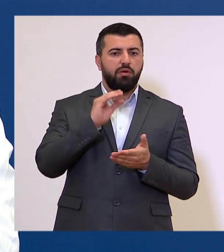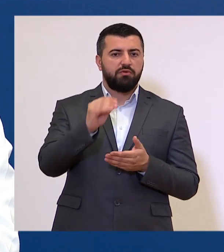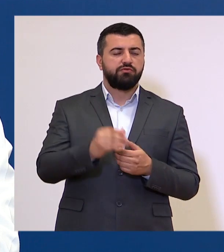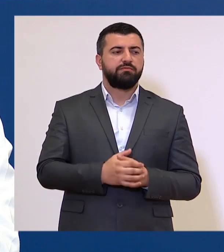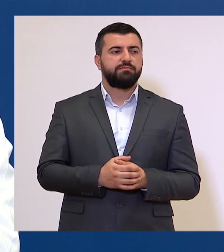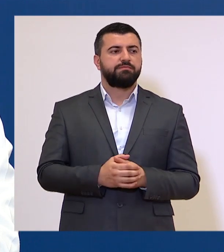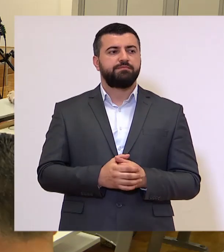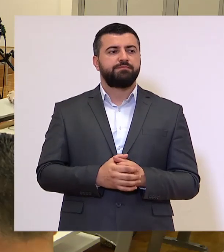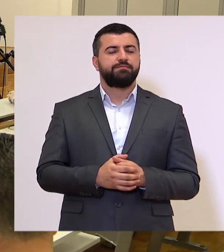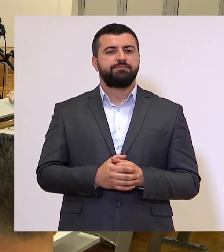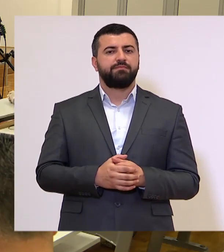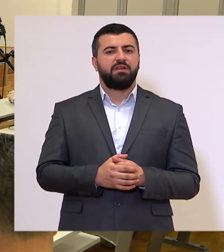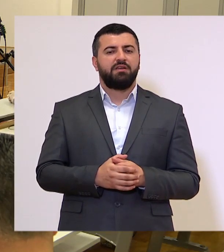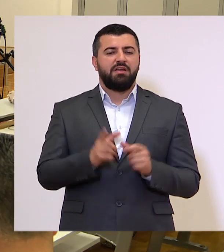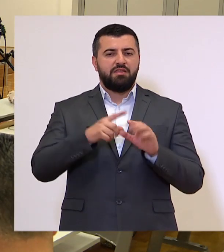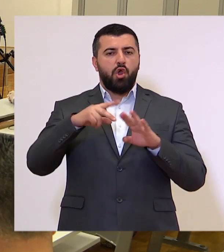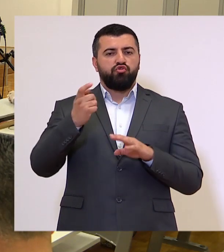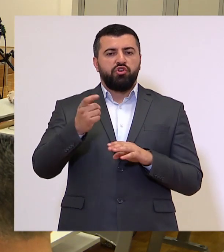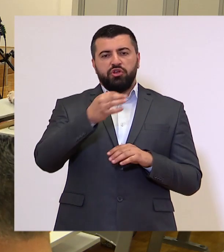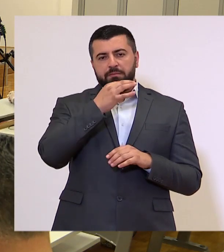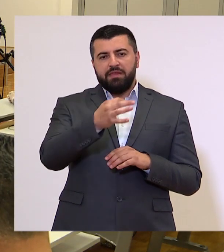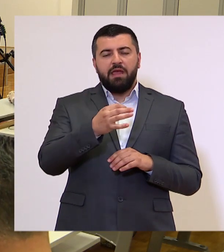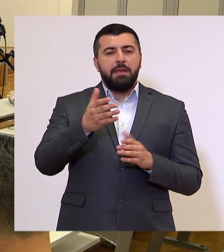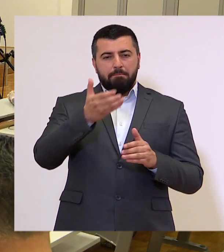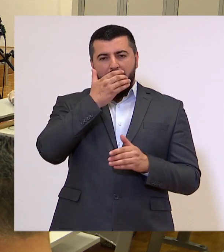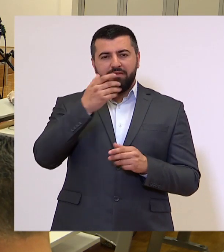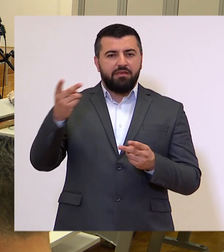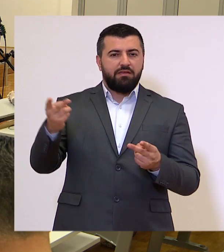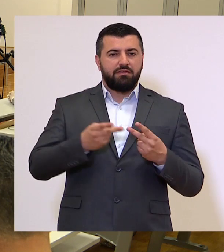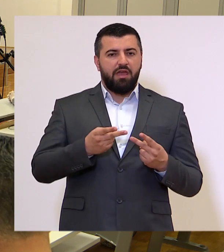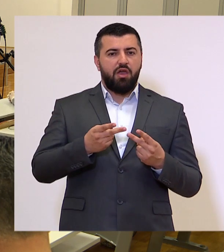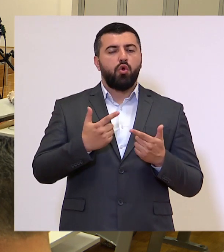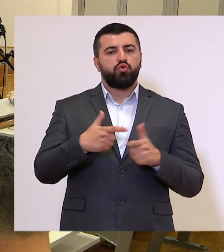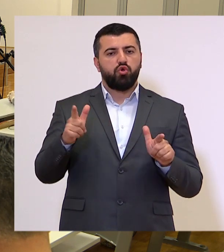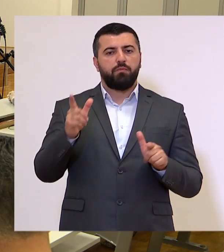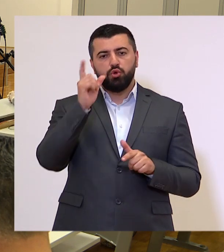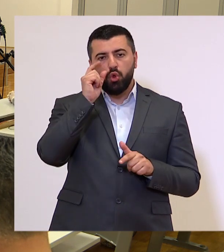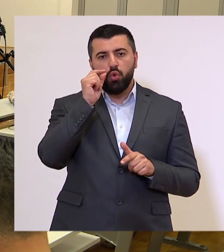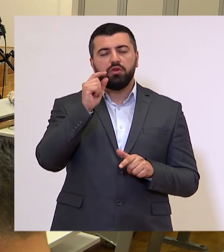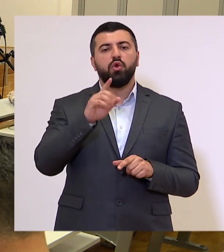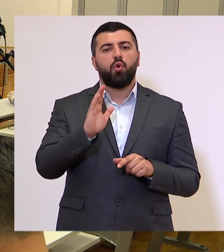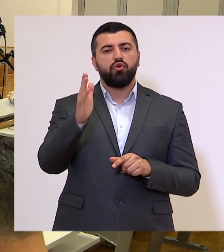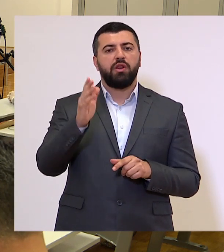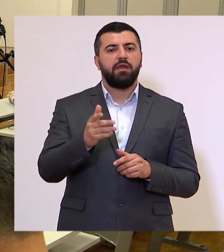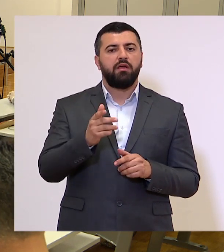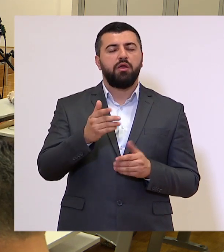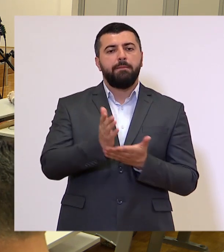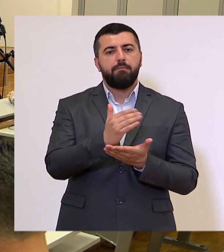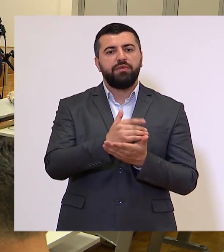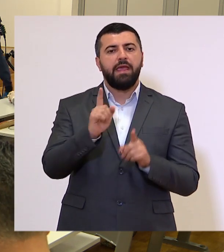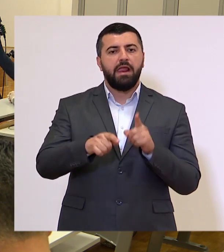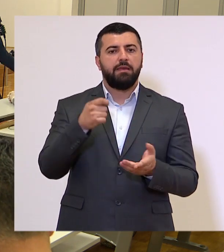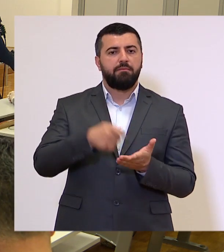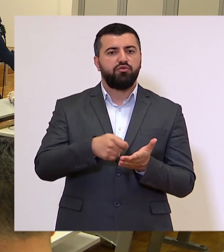o tome. Miljana Dašić, da li će maske koje su donirane biti dostupne građanima i hoće li one biti podijeljene